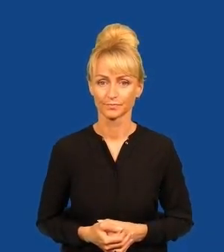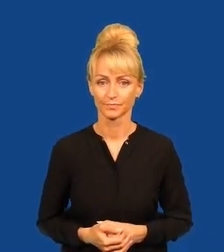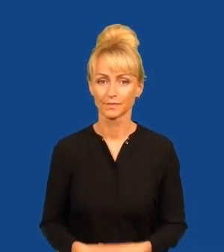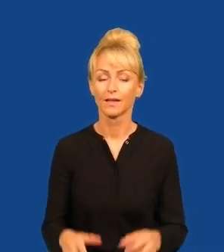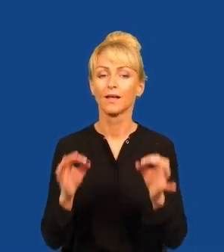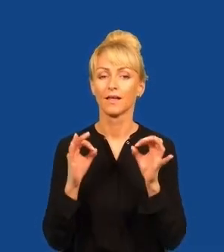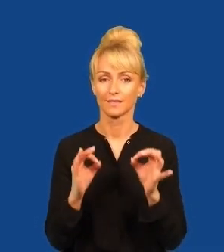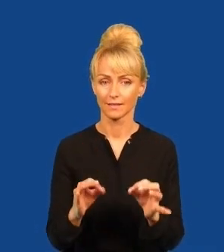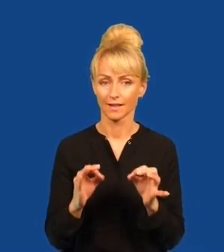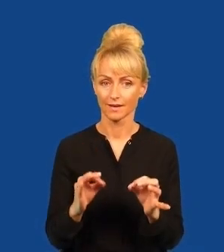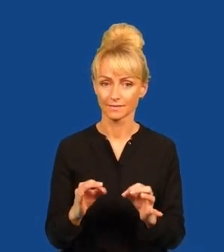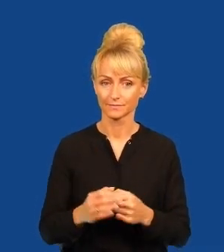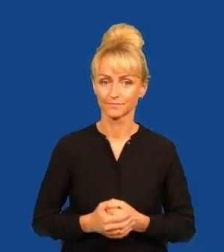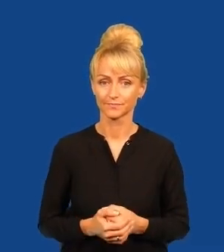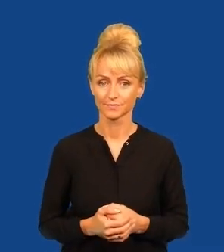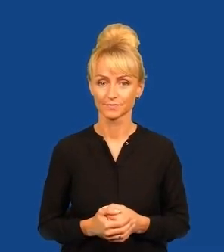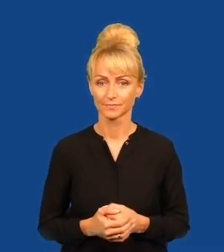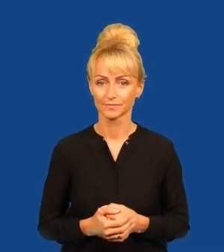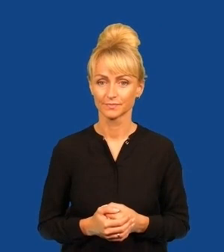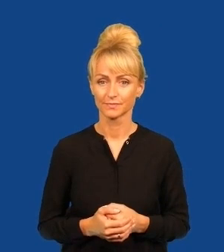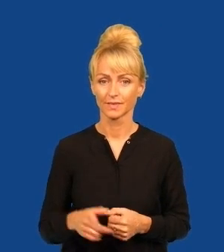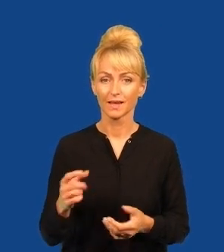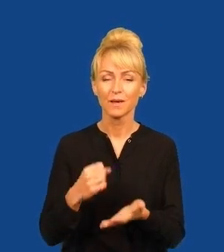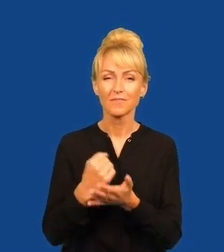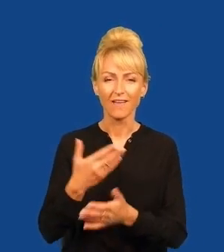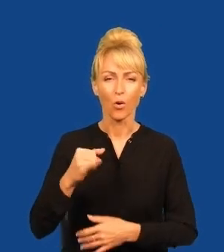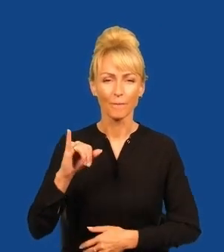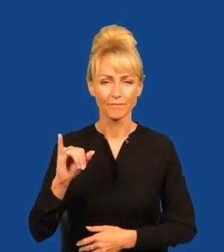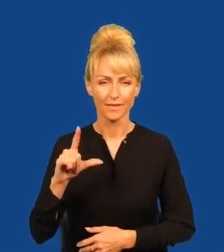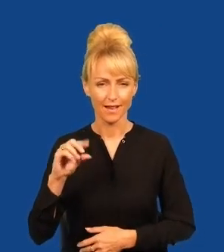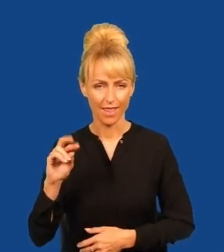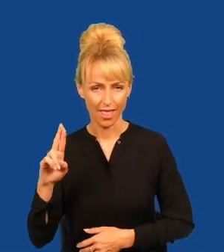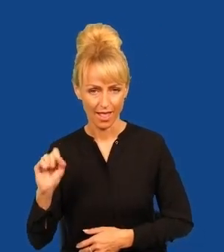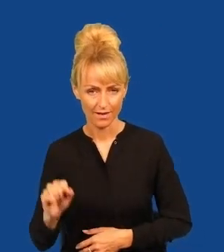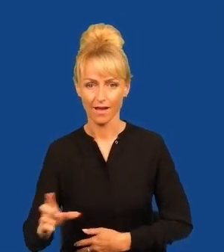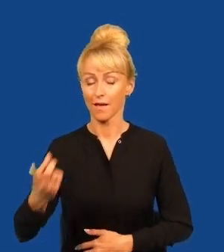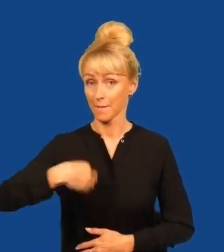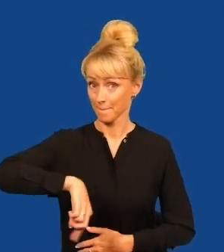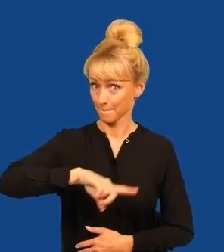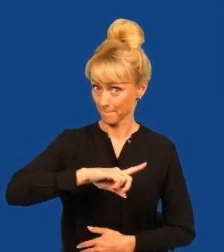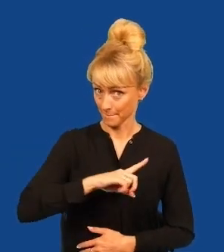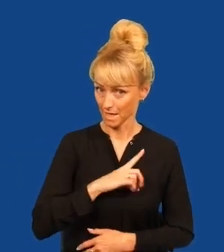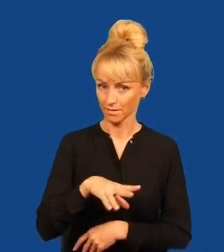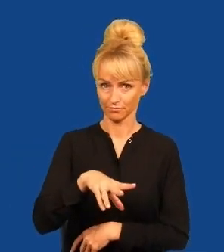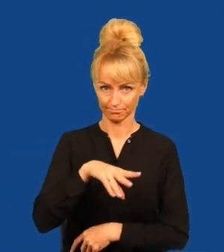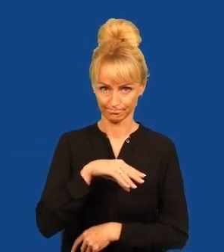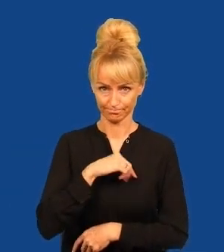dashboardu. Według prawa Millera jesteśmy w stanie zapamiętać percepcyjnie 6